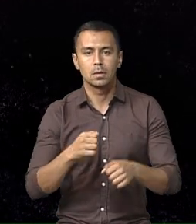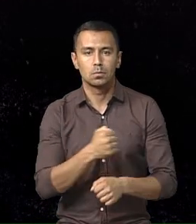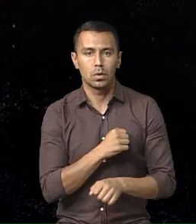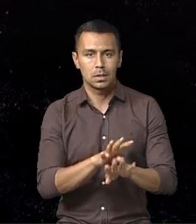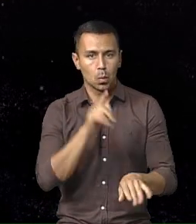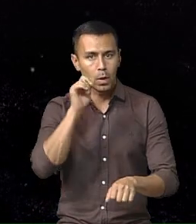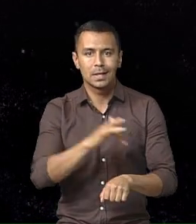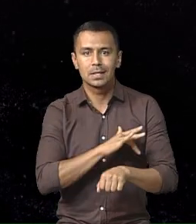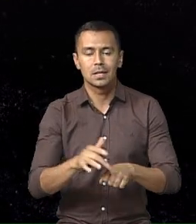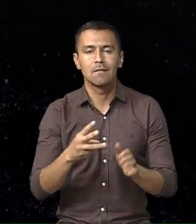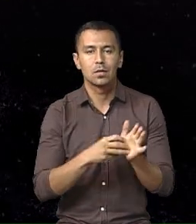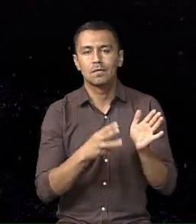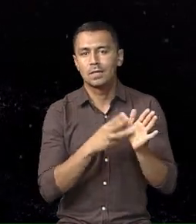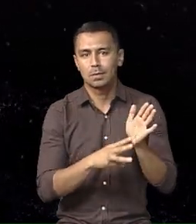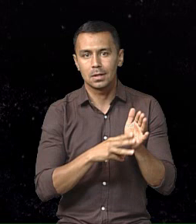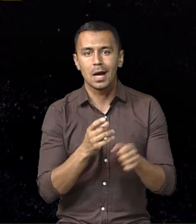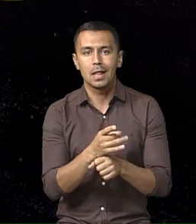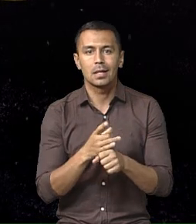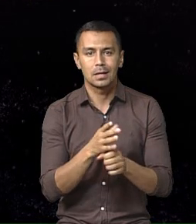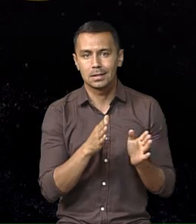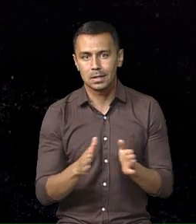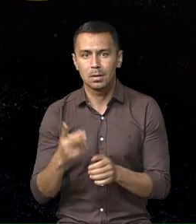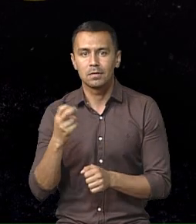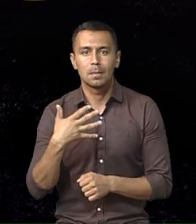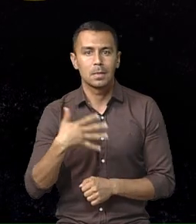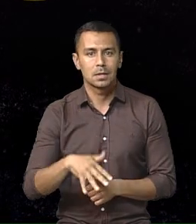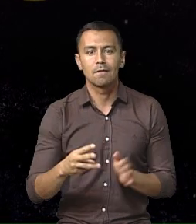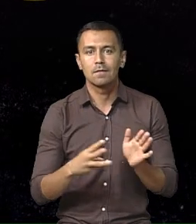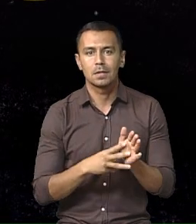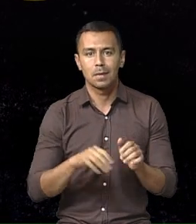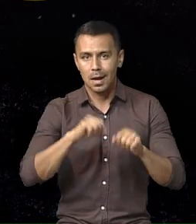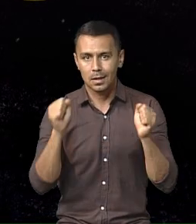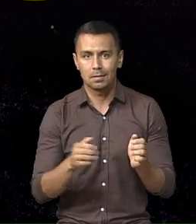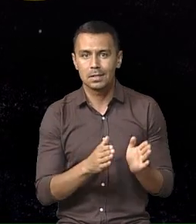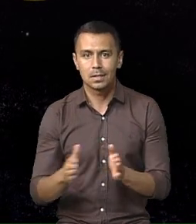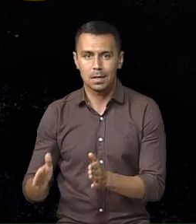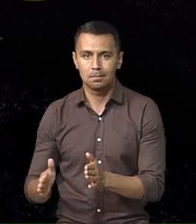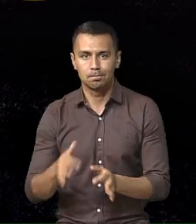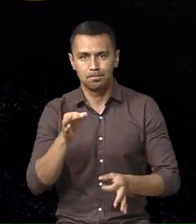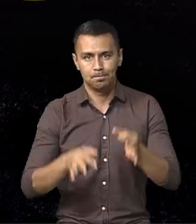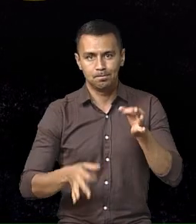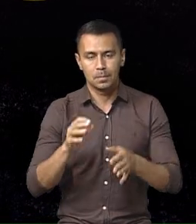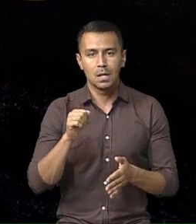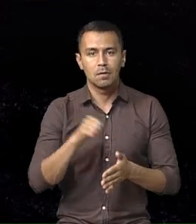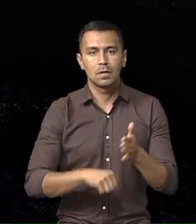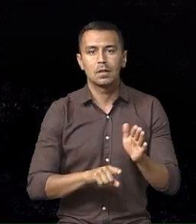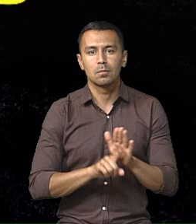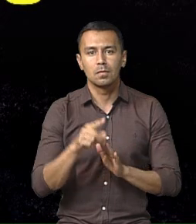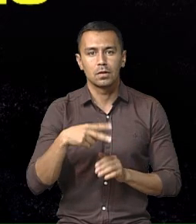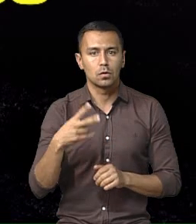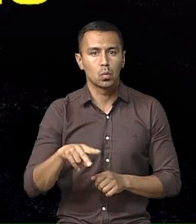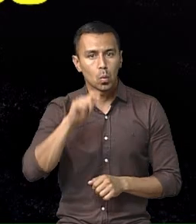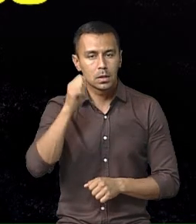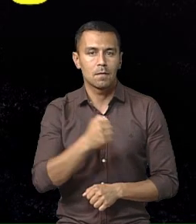України знищили 880 артилерійських систем та 258 реактивних систем залпового вогню. Від 24 лютого